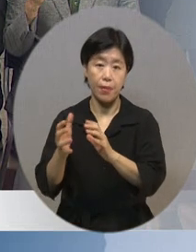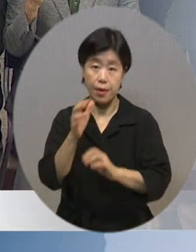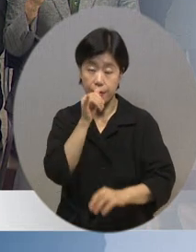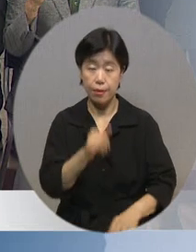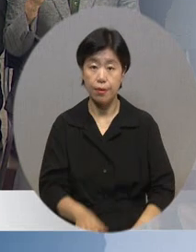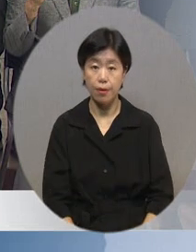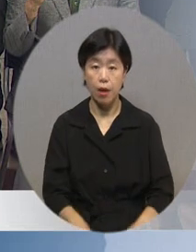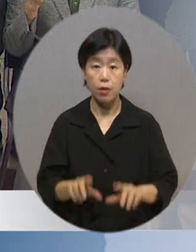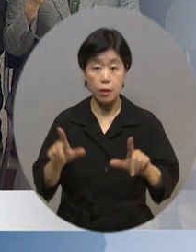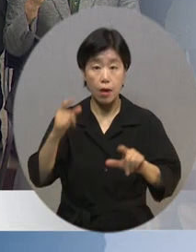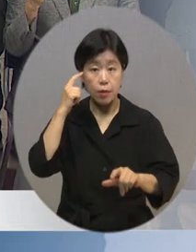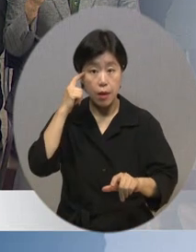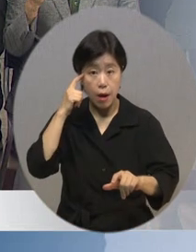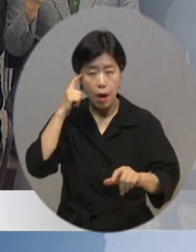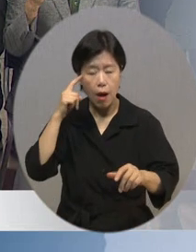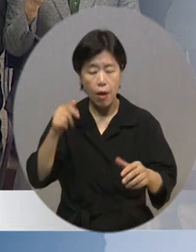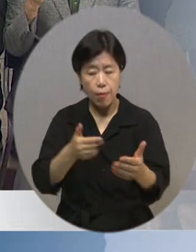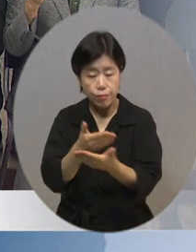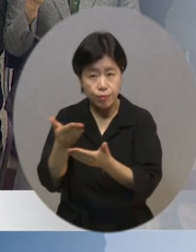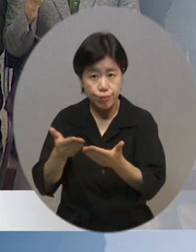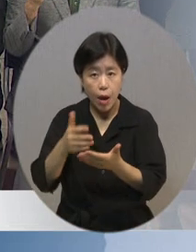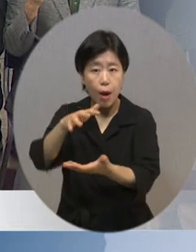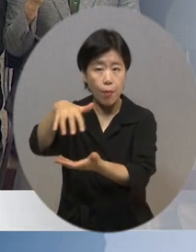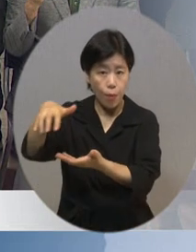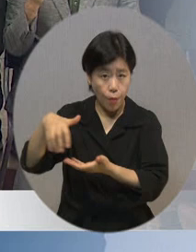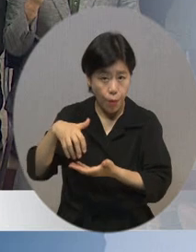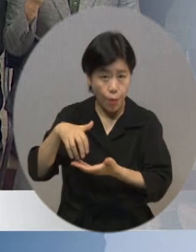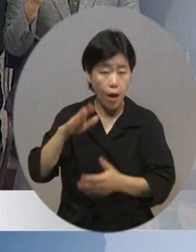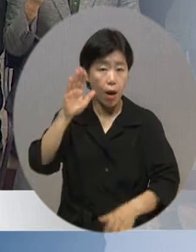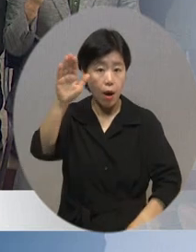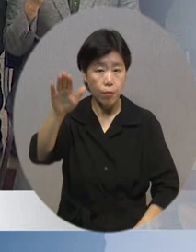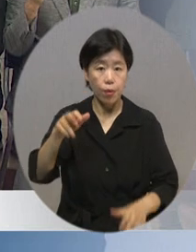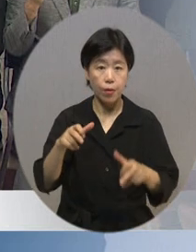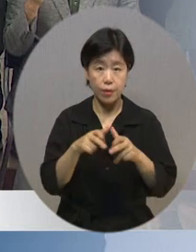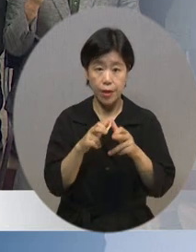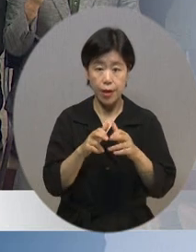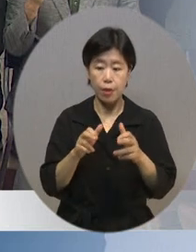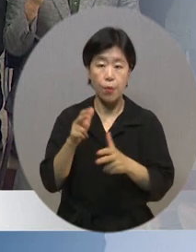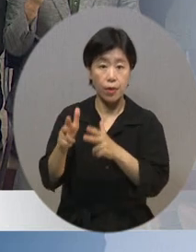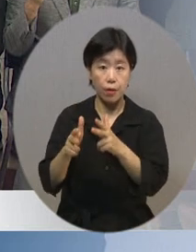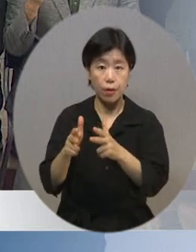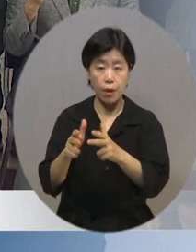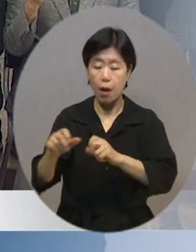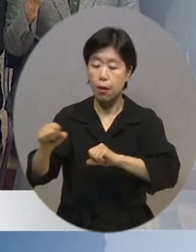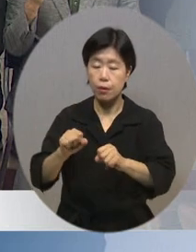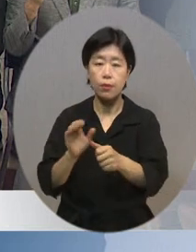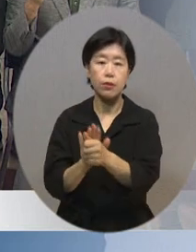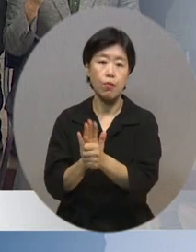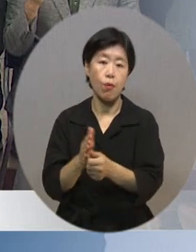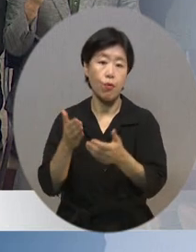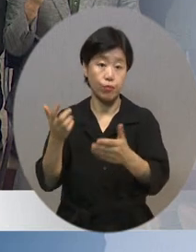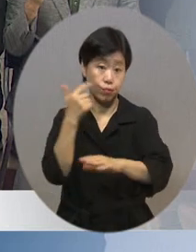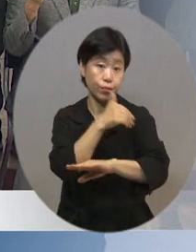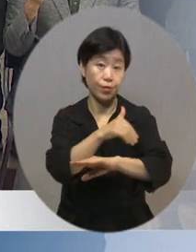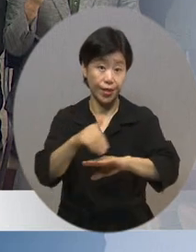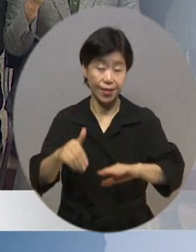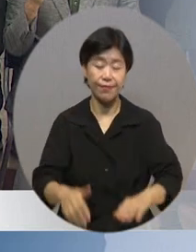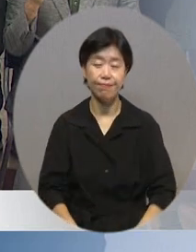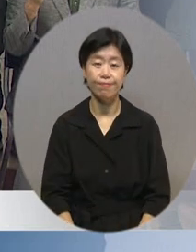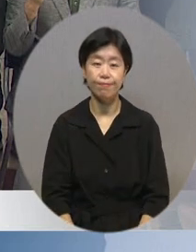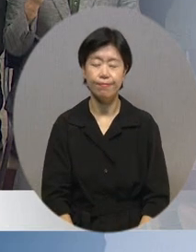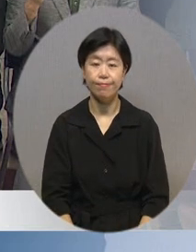이날의 의견을 모아 보다 실질적으로 장애인 기업의 활동을 지원한다는 계획입니다. 정유정